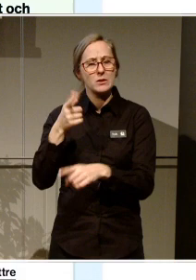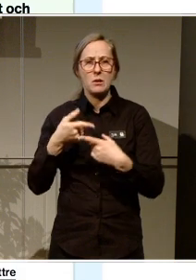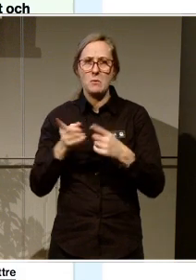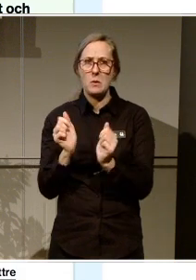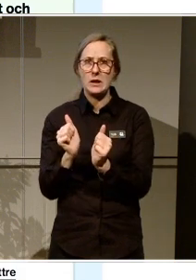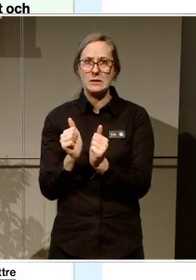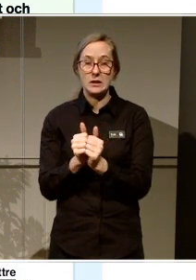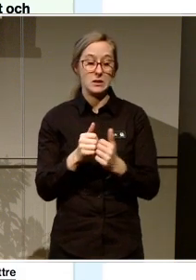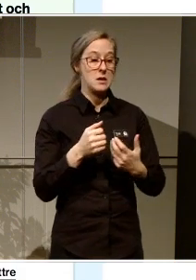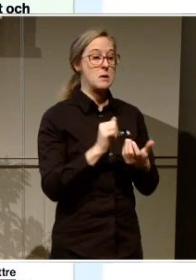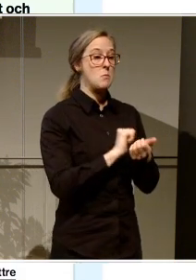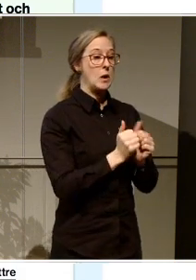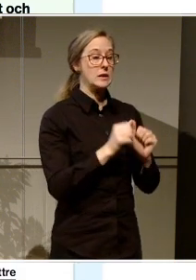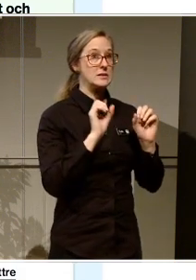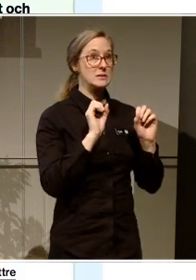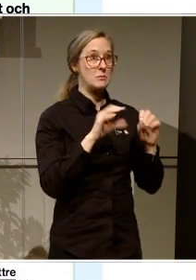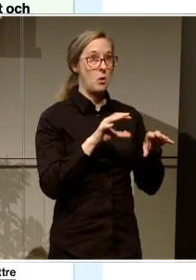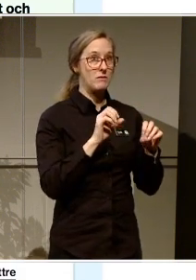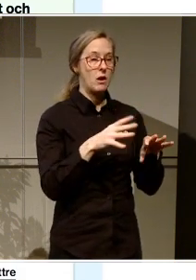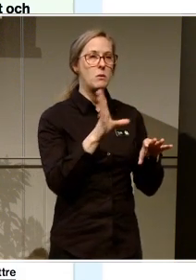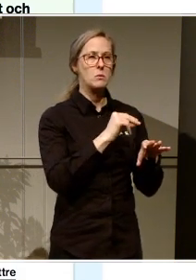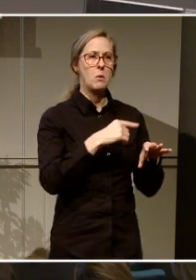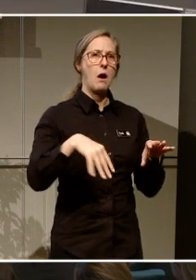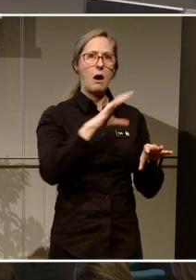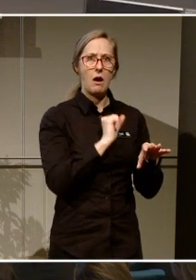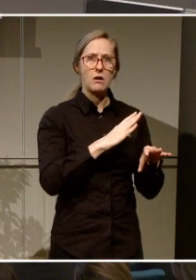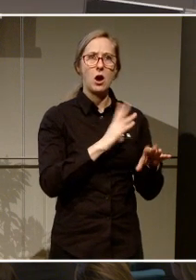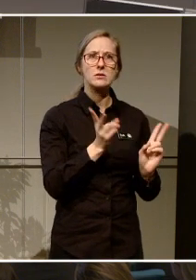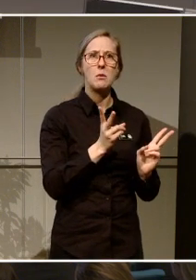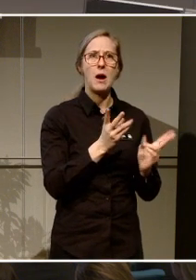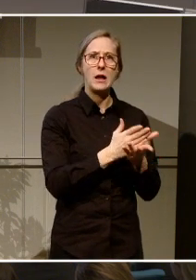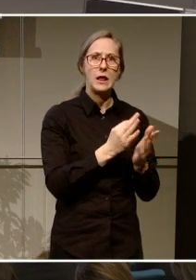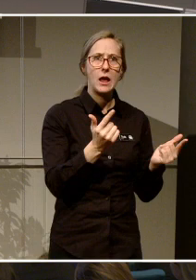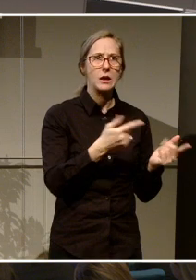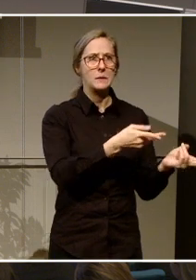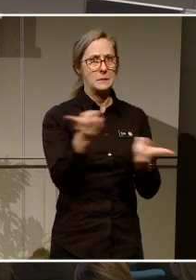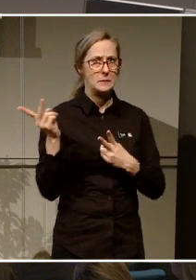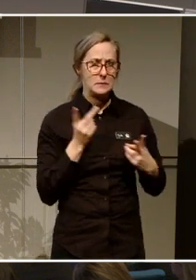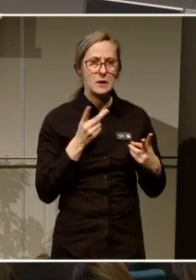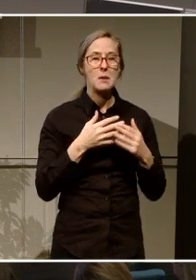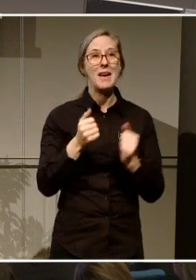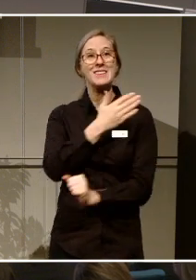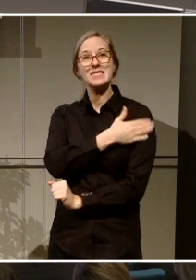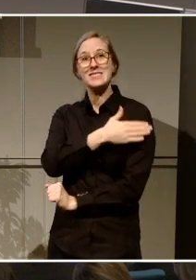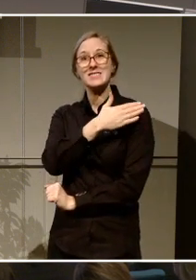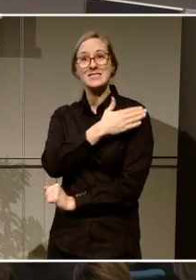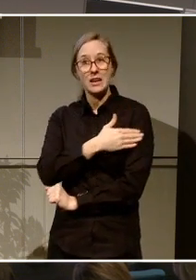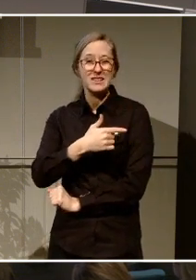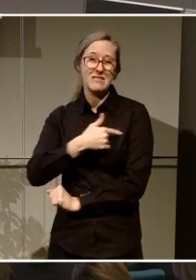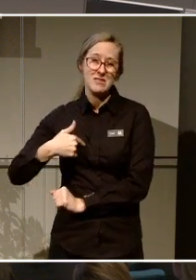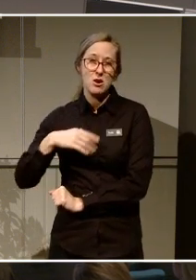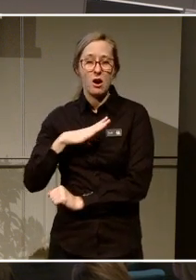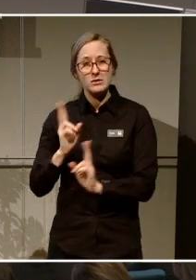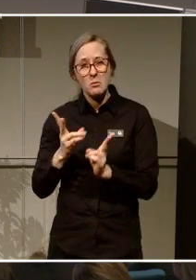det gäller politisk påverkan har vi alla samma rättigheter, ska vara lika. Men när det gäller tjänsterna så har vi också samma